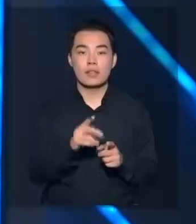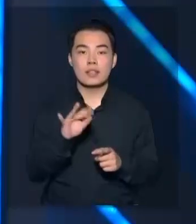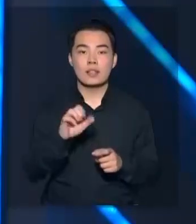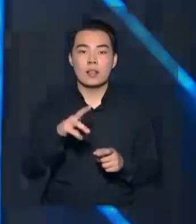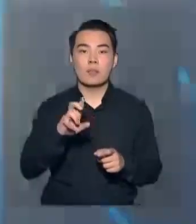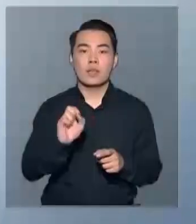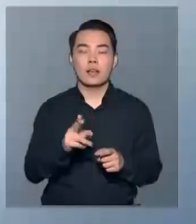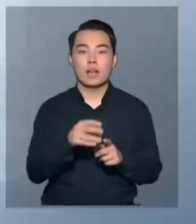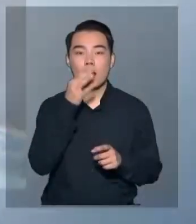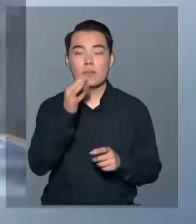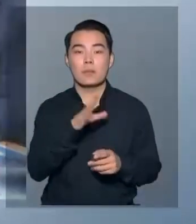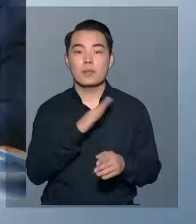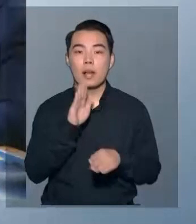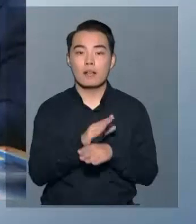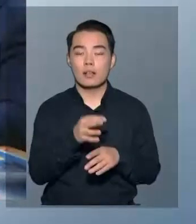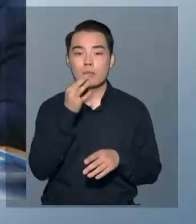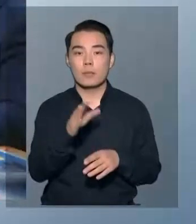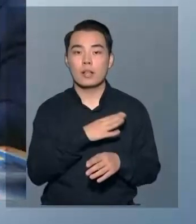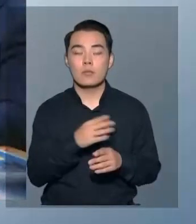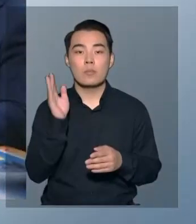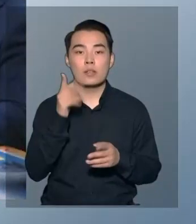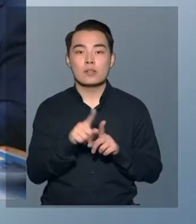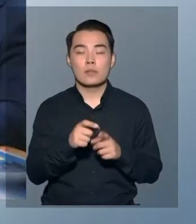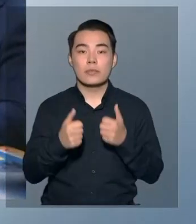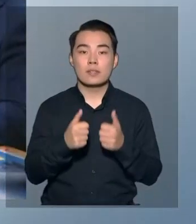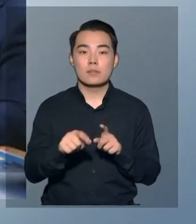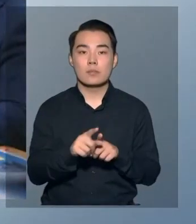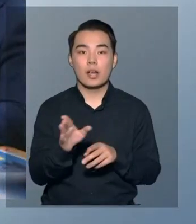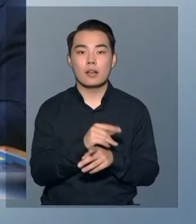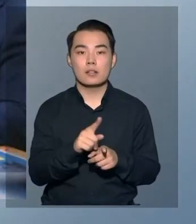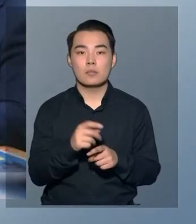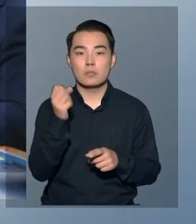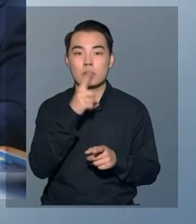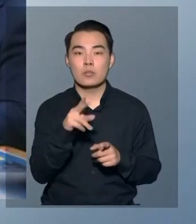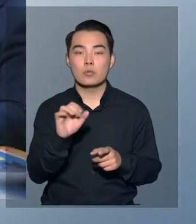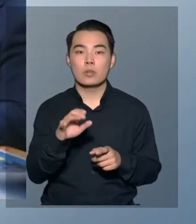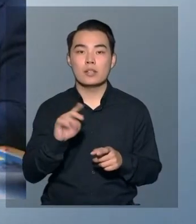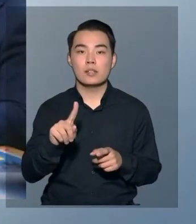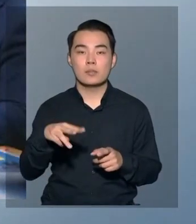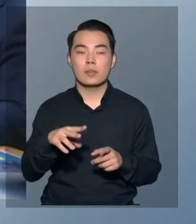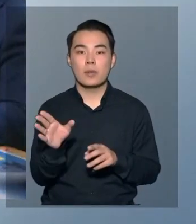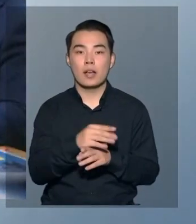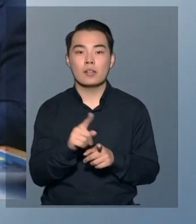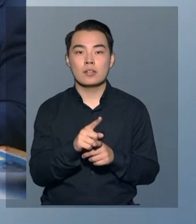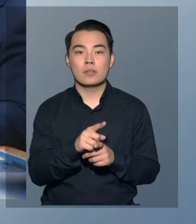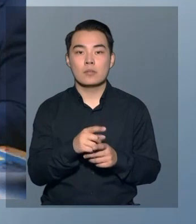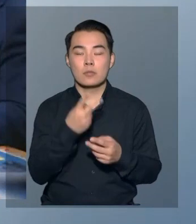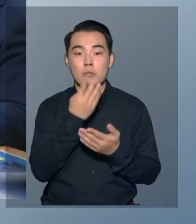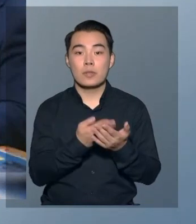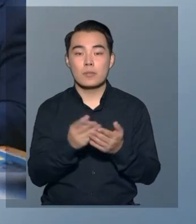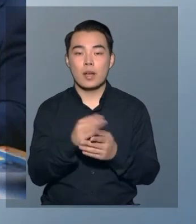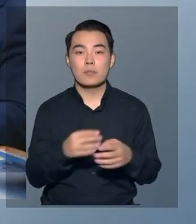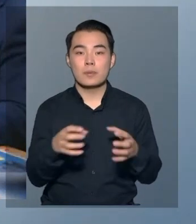Исламбек Салжановқа осыны тапсырды. Алдағы жылы өтетін байрақты бәсекеде қолөнер, туризм, қызмет көрсету саласы сияқты шағын